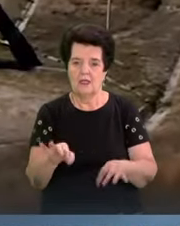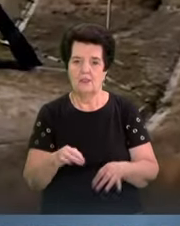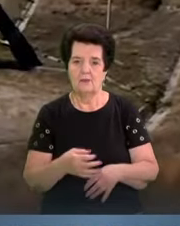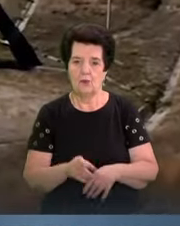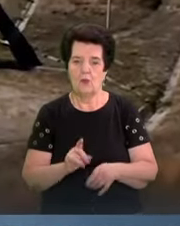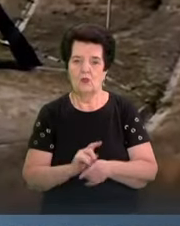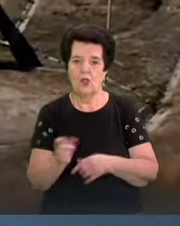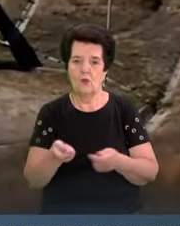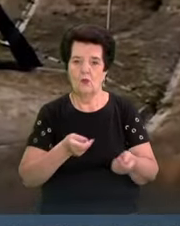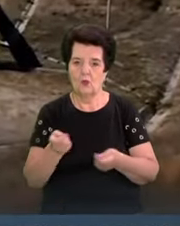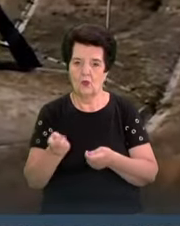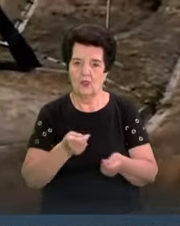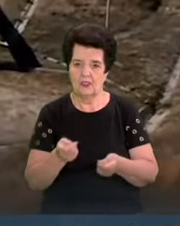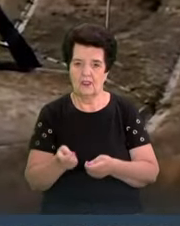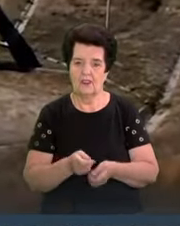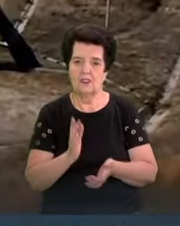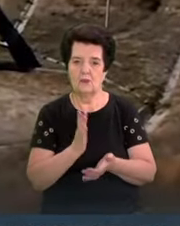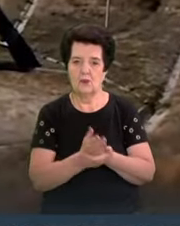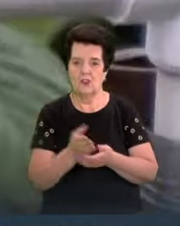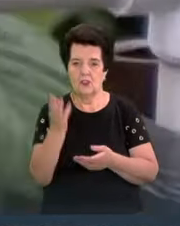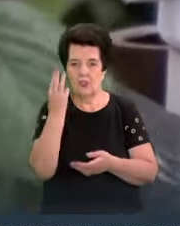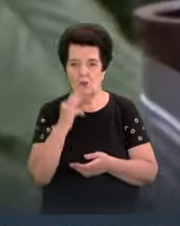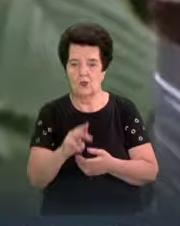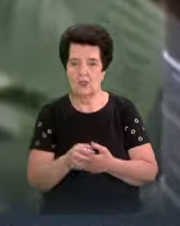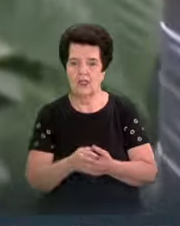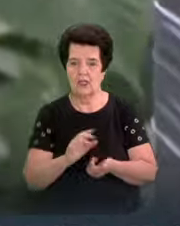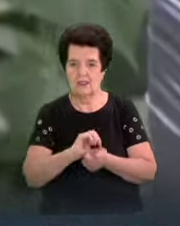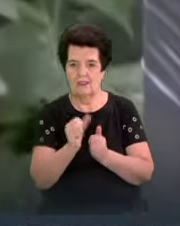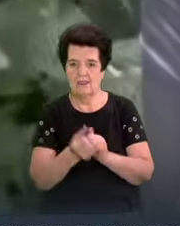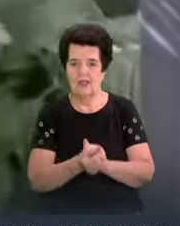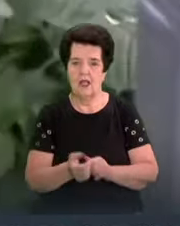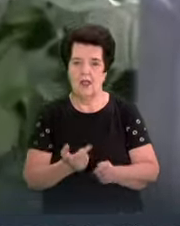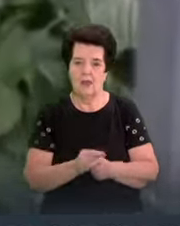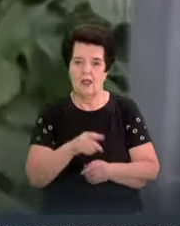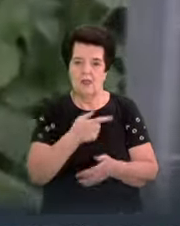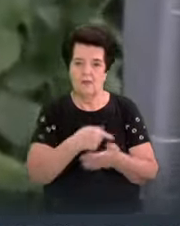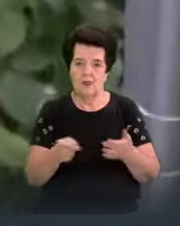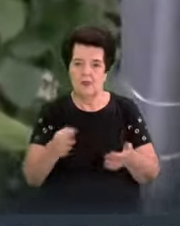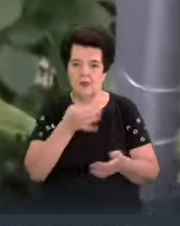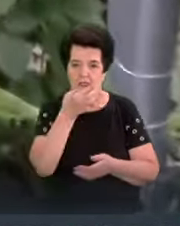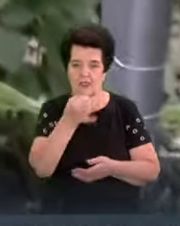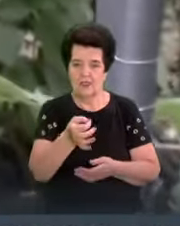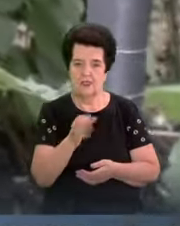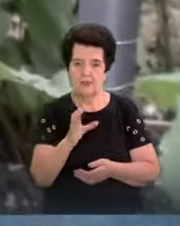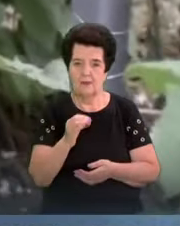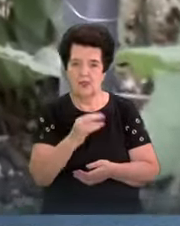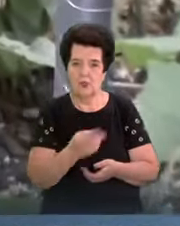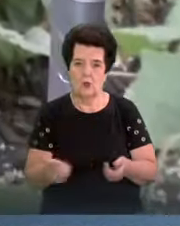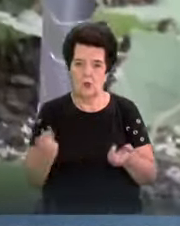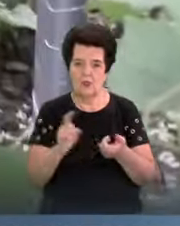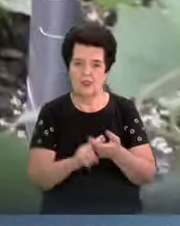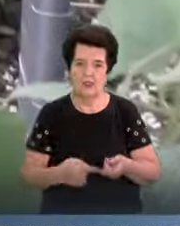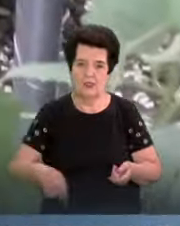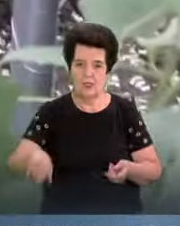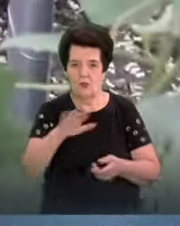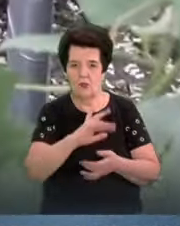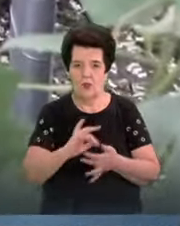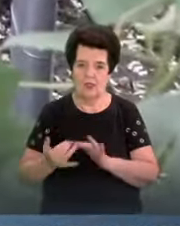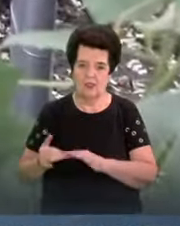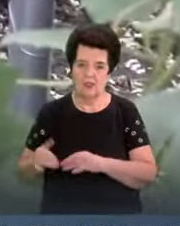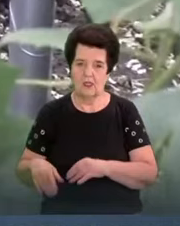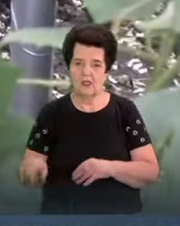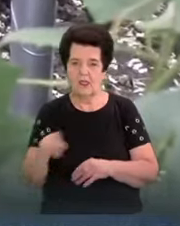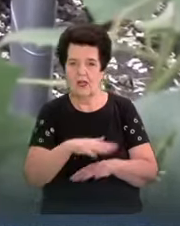care autoritățile și-l propun să îl modernizeze. A patra prioritate menționată de Spânu este conectarea tuturor localităților la